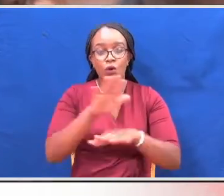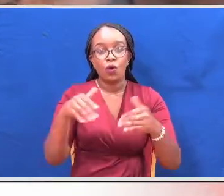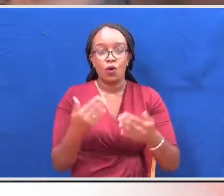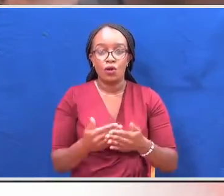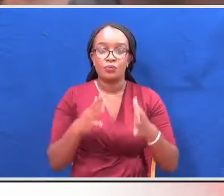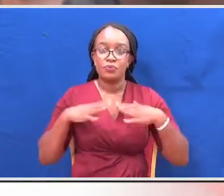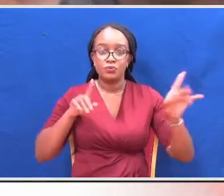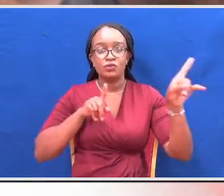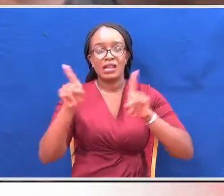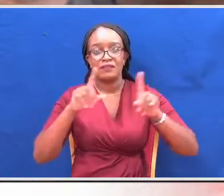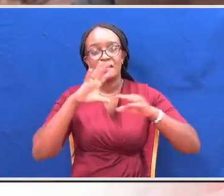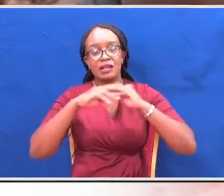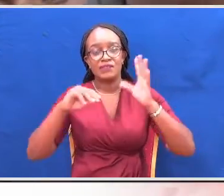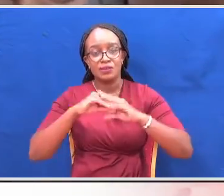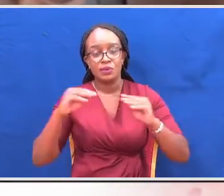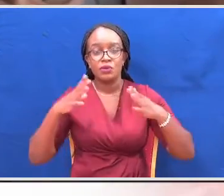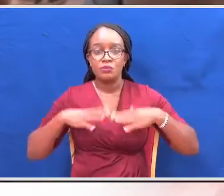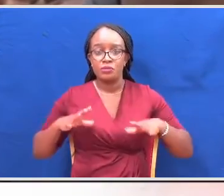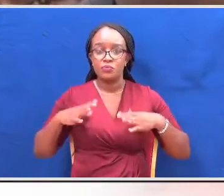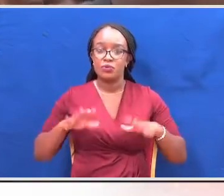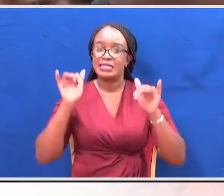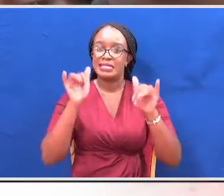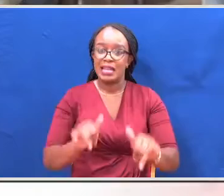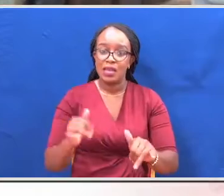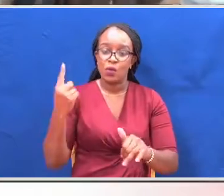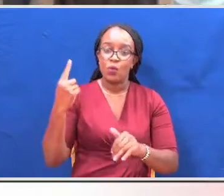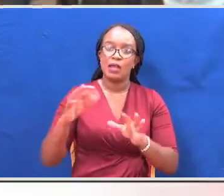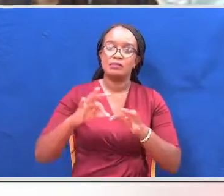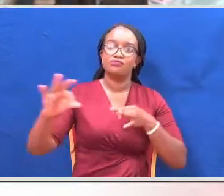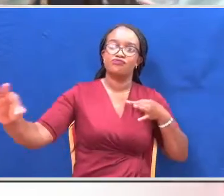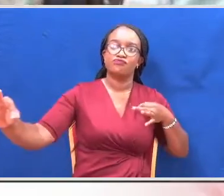zake. Watu tukae gari kawaida wani meet na usafiri uishe.